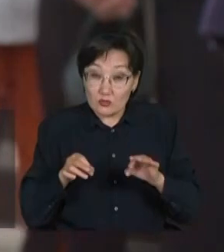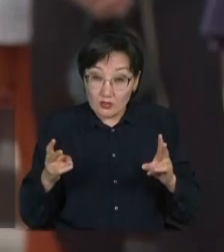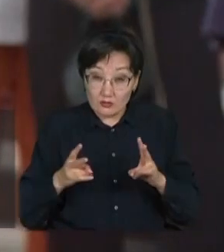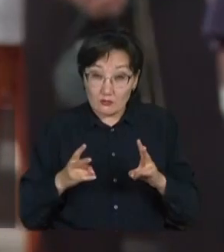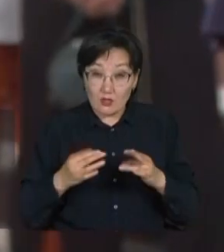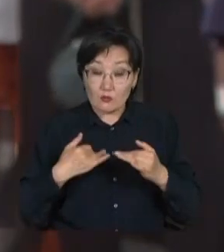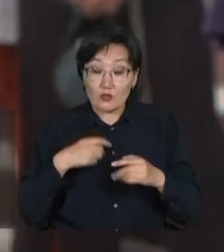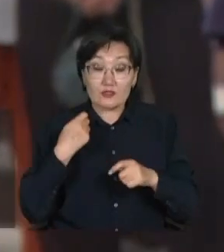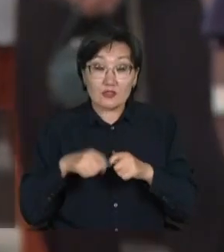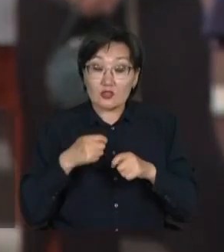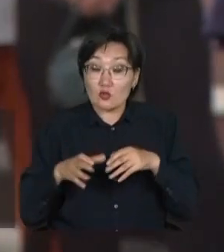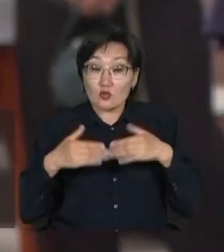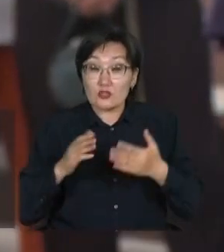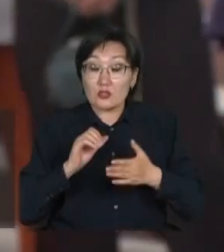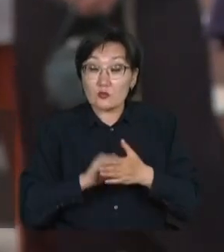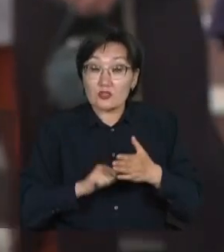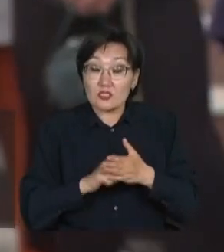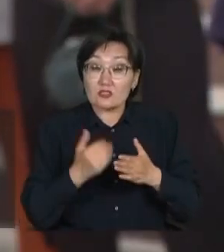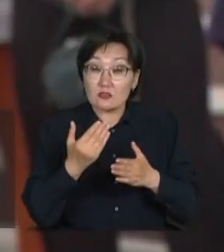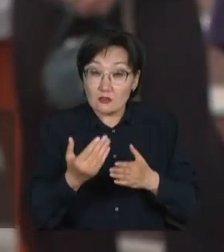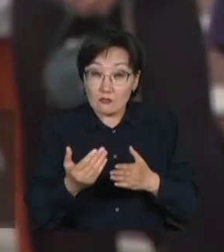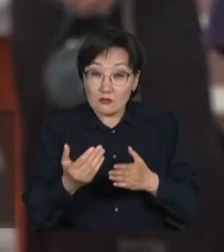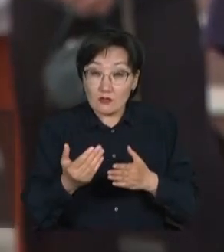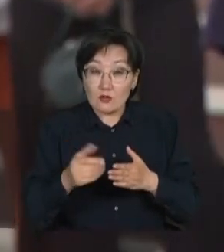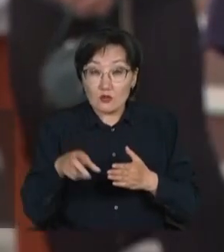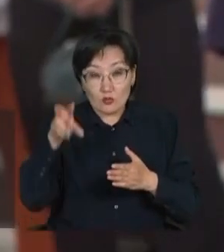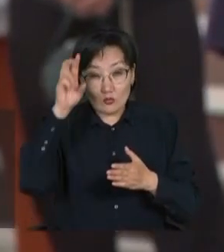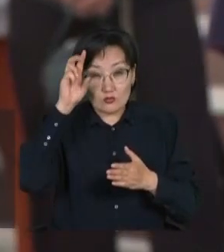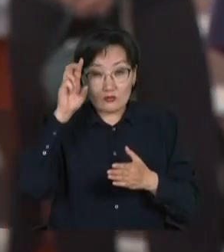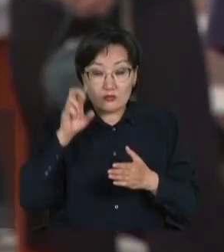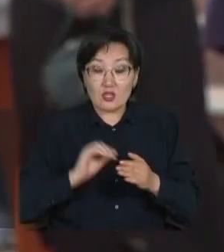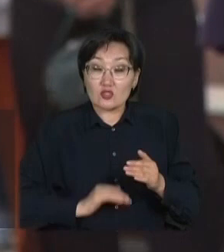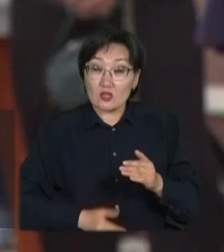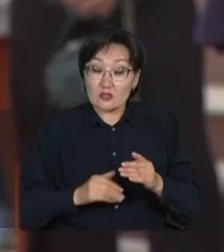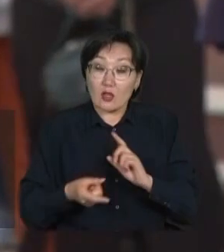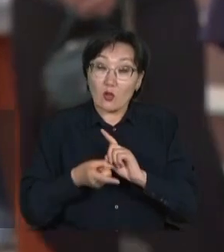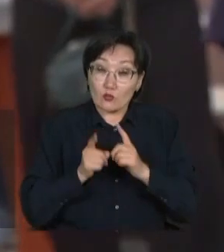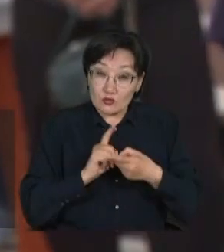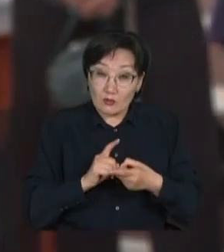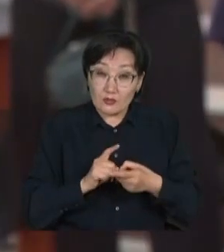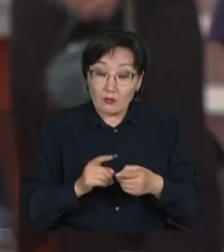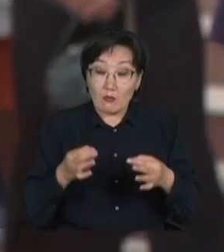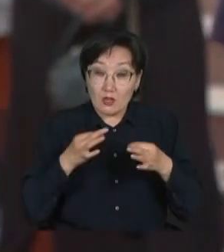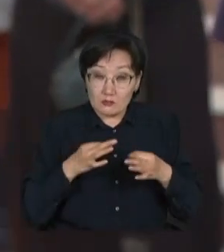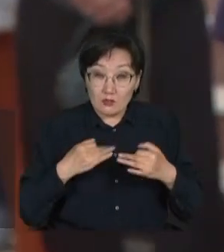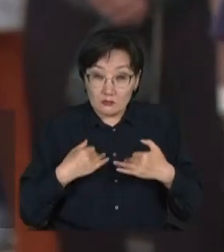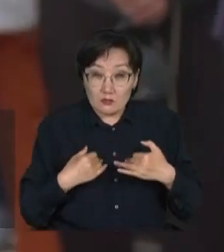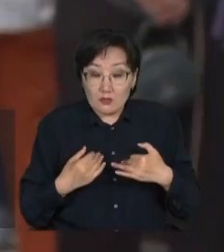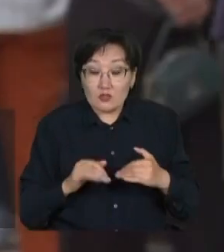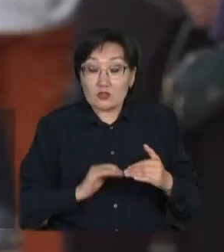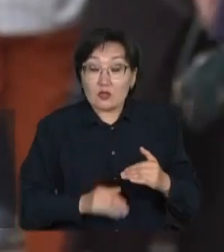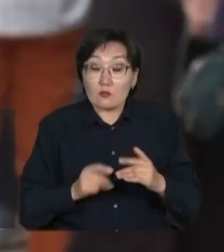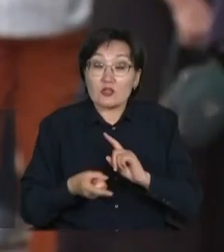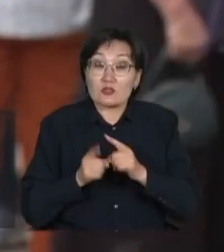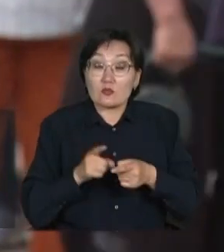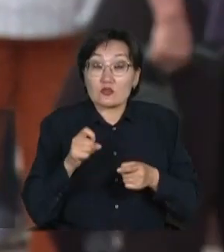қазір қаржыландыру болмағаннан кейін сіздерді госқа деген частныйға ауыстырамыз деп жатыр. Ол частныйға